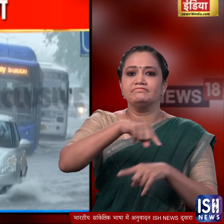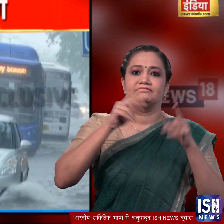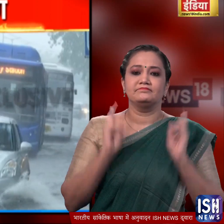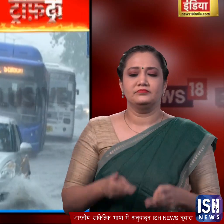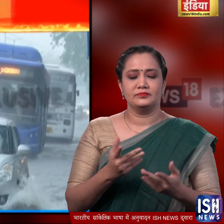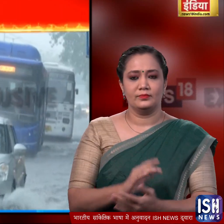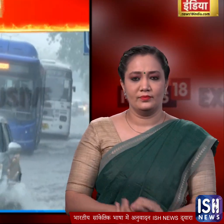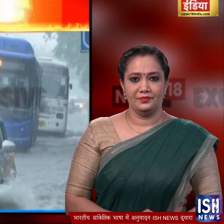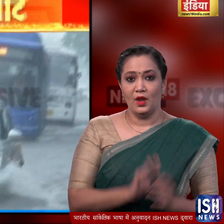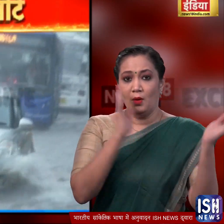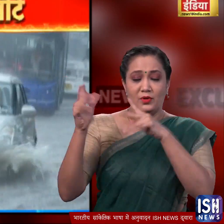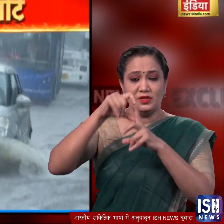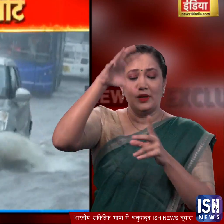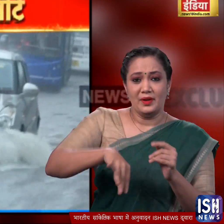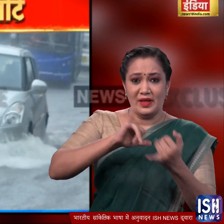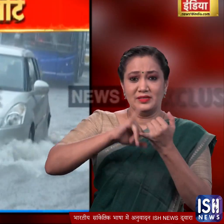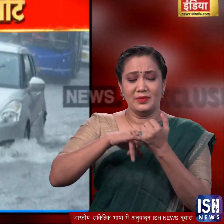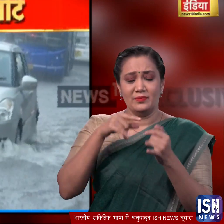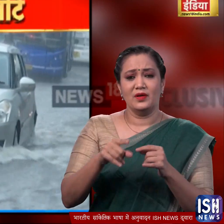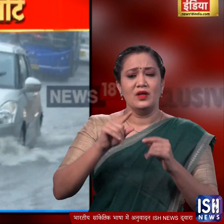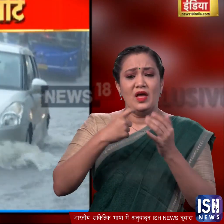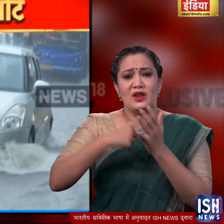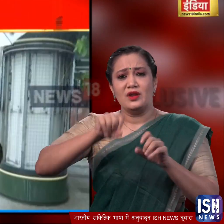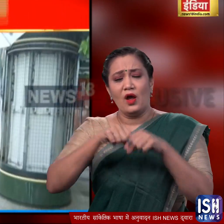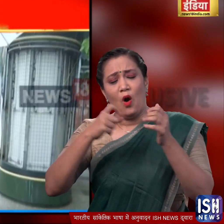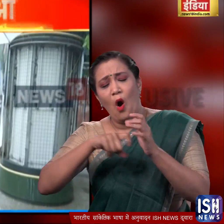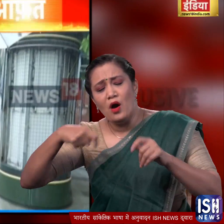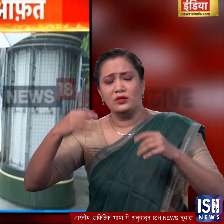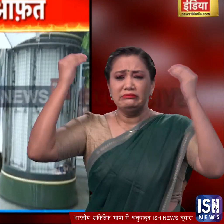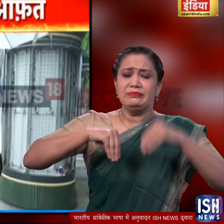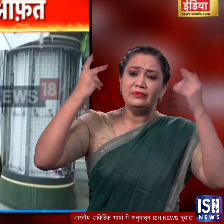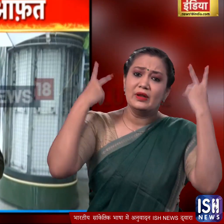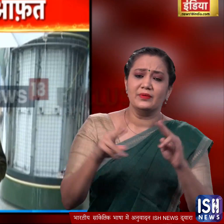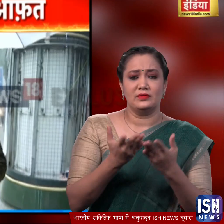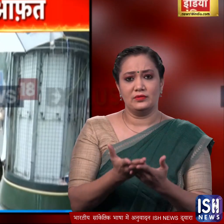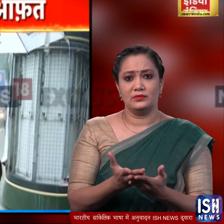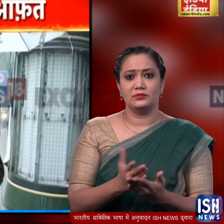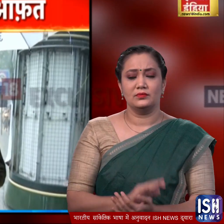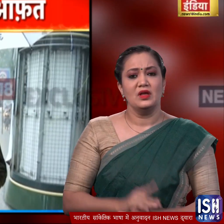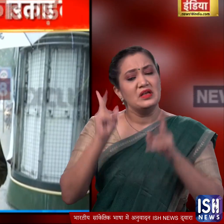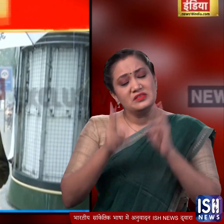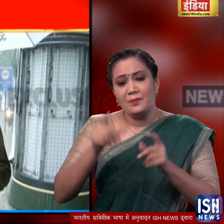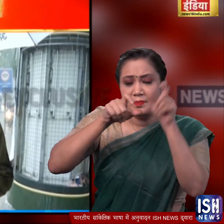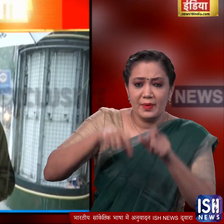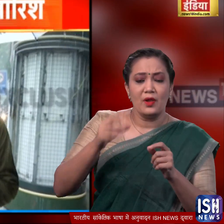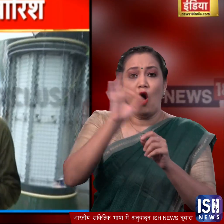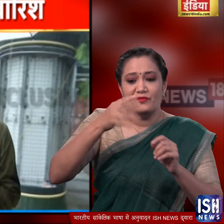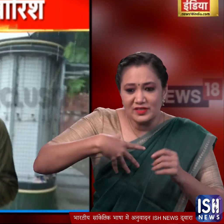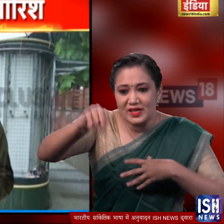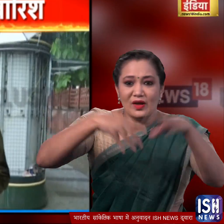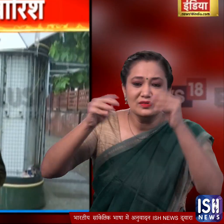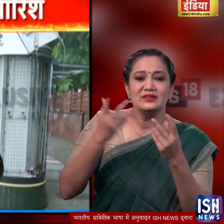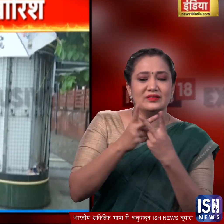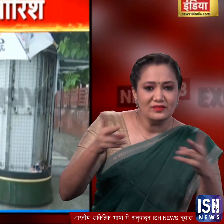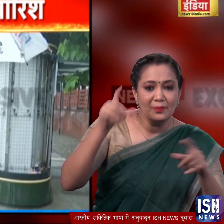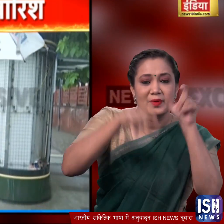चली। मौसम विभाग के मुताबिक सितंबर महीने में रिकॉर्ड बारिश हो रही है। यहाँ पर लोगों को इसी तरह से जूझना होगा, क्योंकि दफ्तर निकलने वाले लोग हैं और